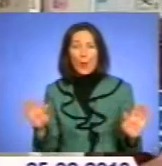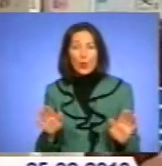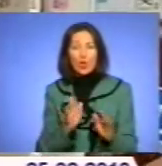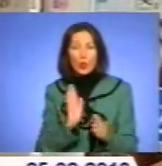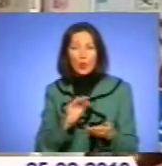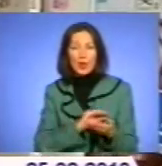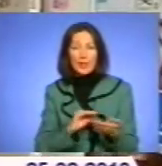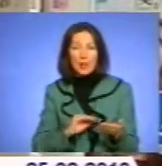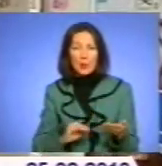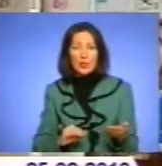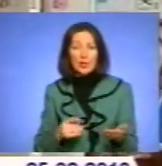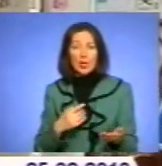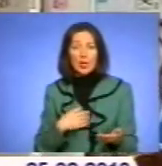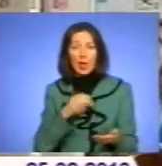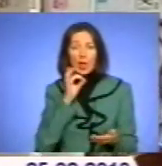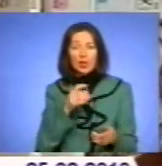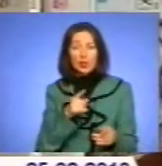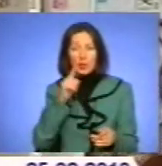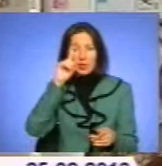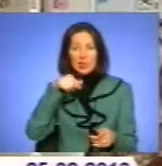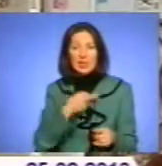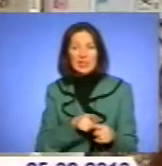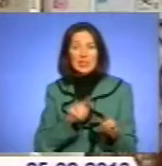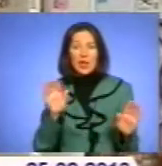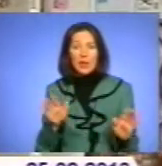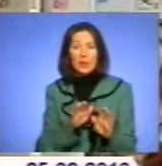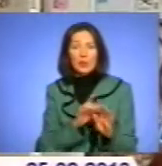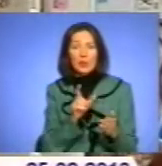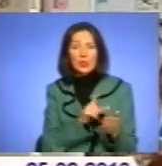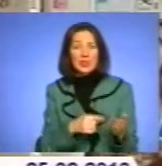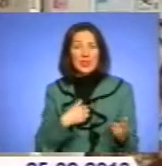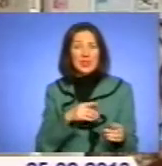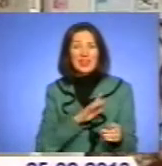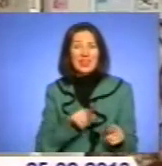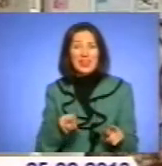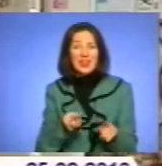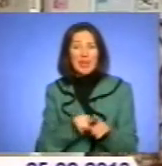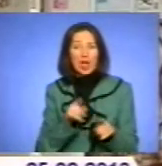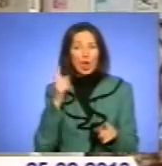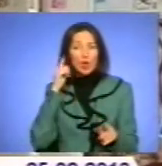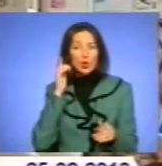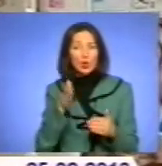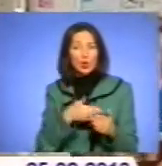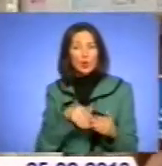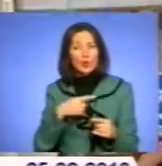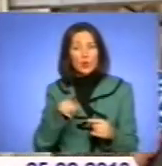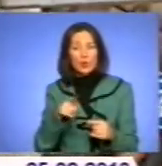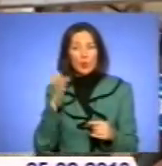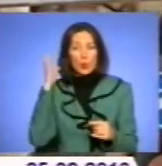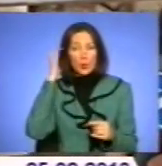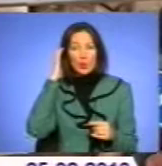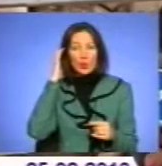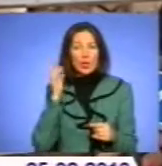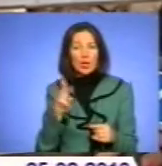знаєш, Василю, ця пісня, от я не так її чую, по зовсім по-іншому. А послухай